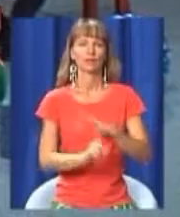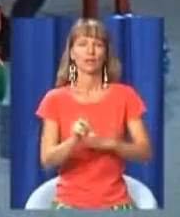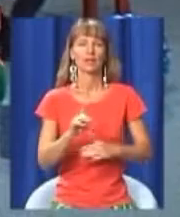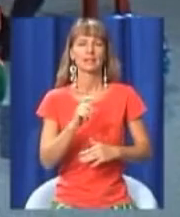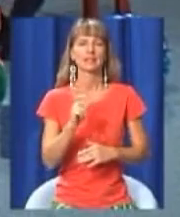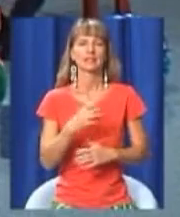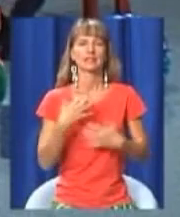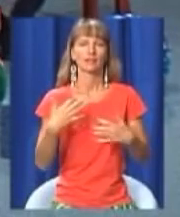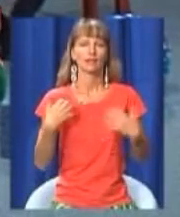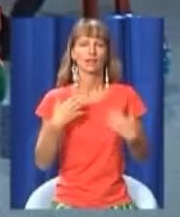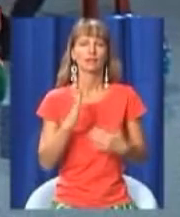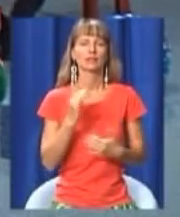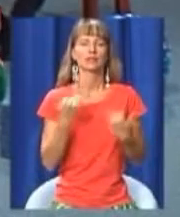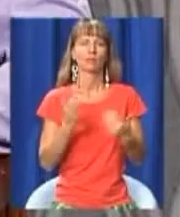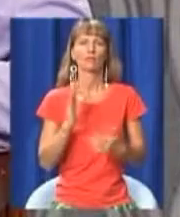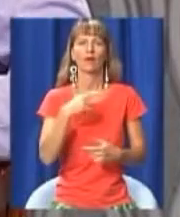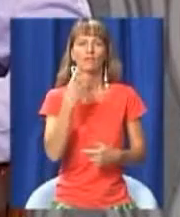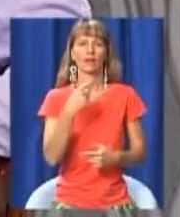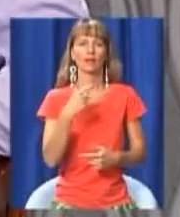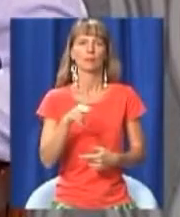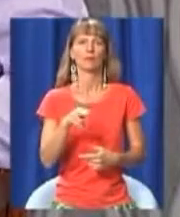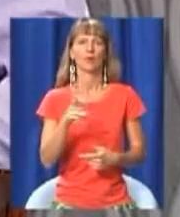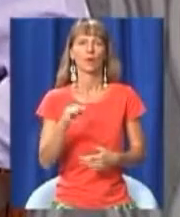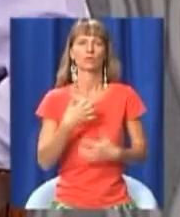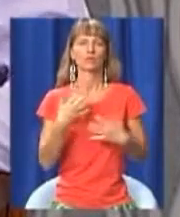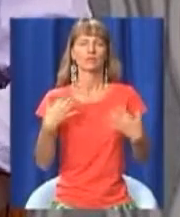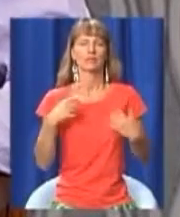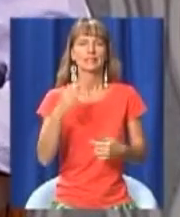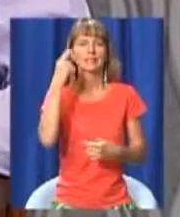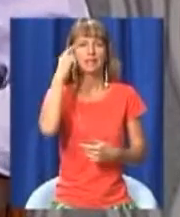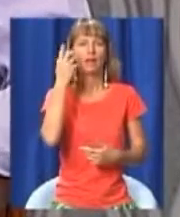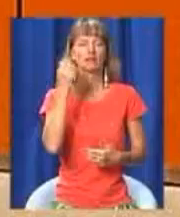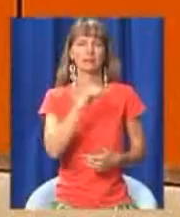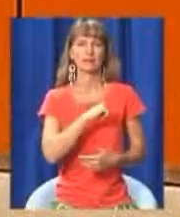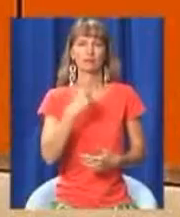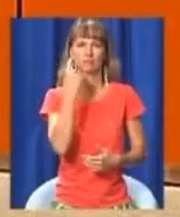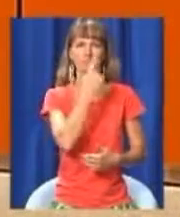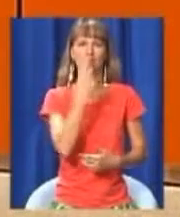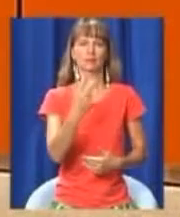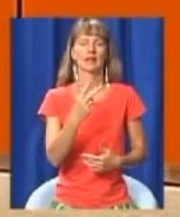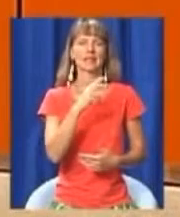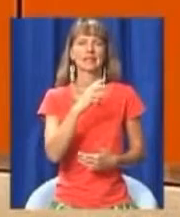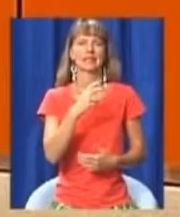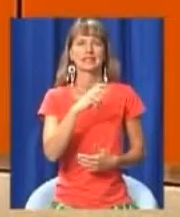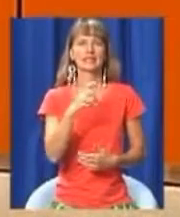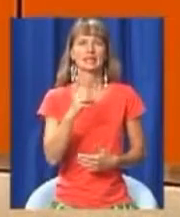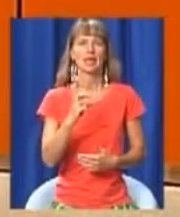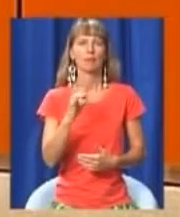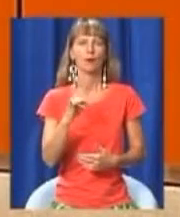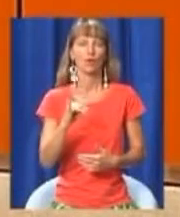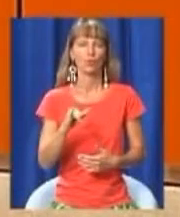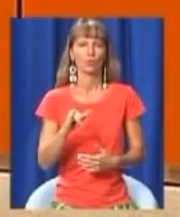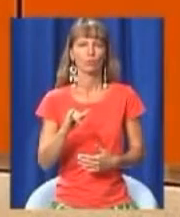взагалі сьогодні будемо говорити виключно про тварин. Чи взагалі ти бачила колись зебру? Ні. Зебру не бачила?